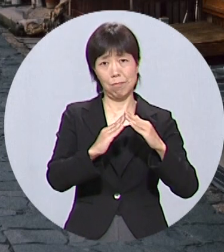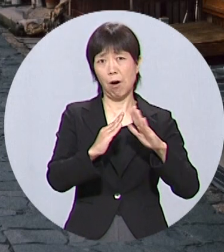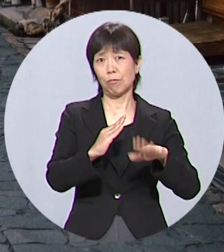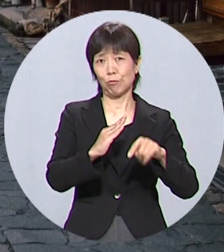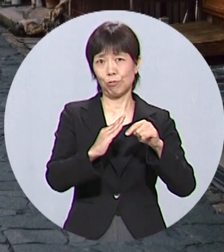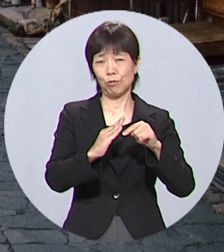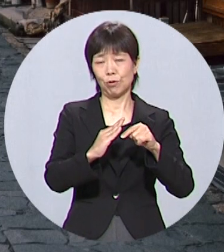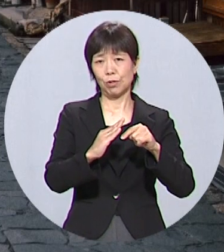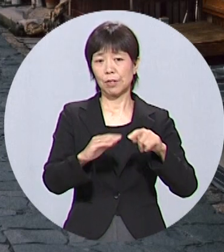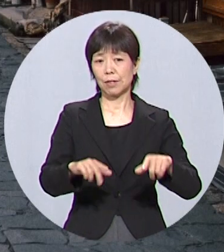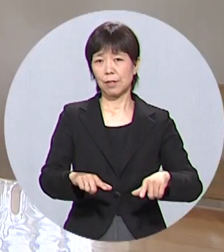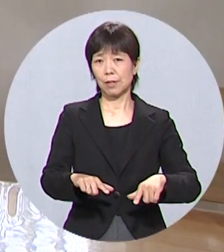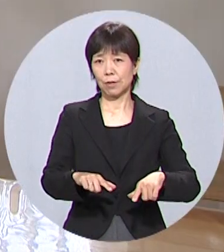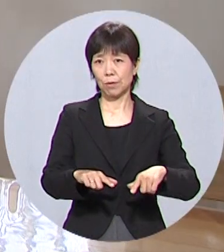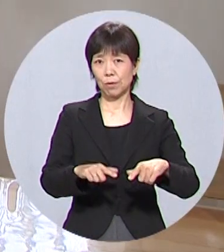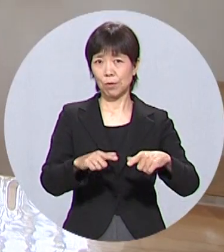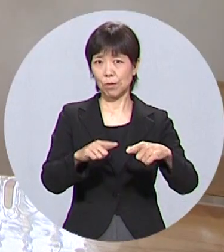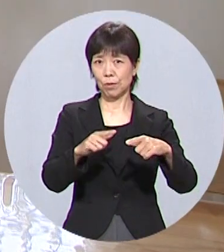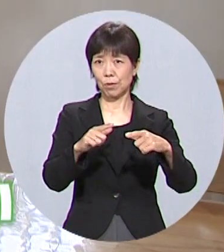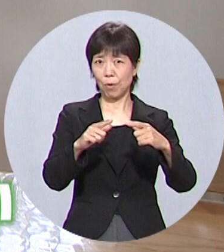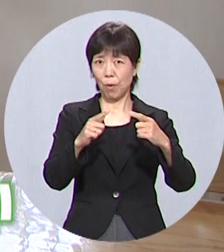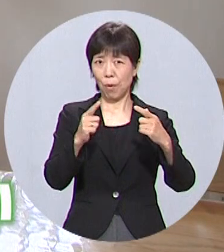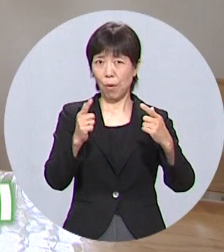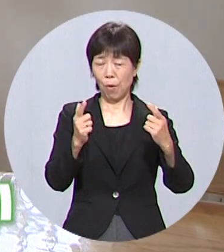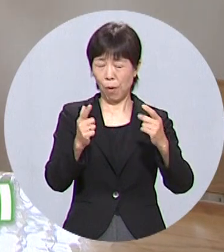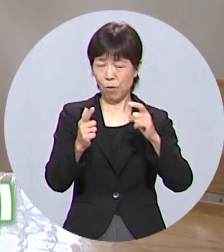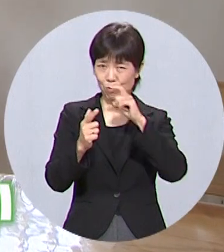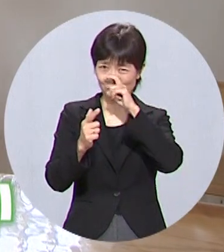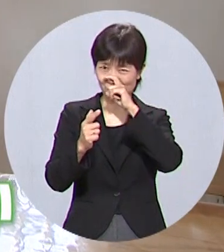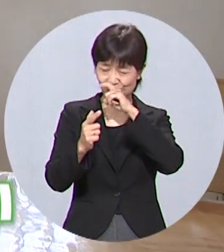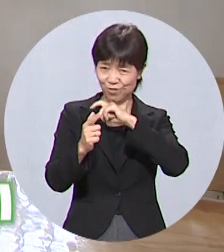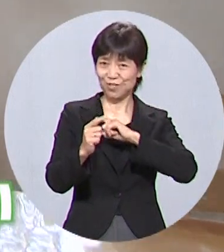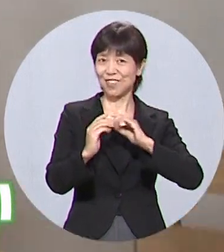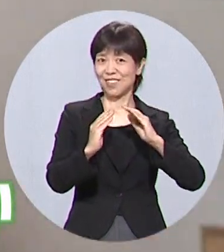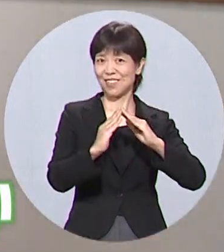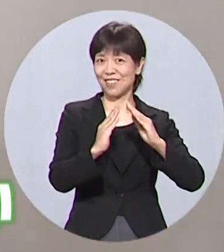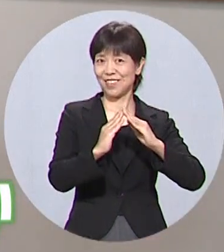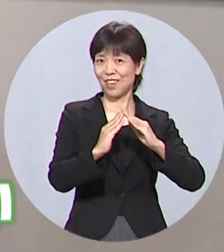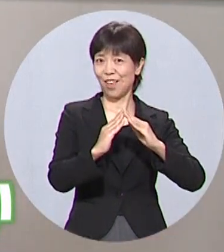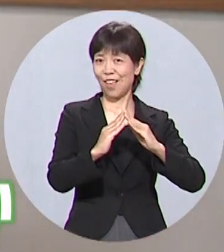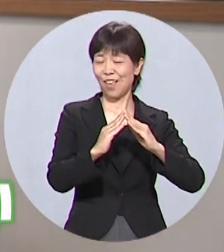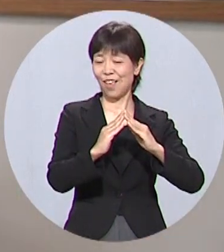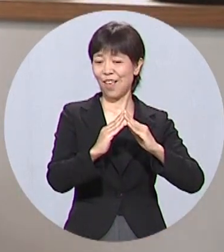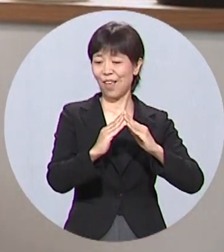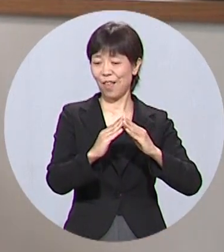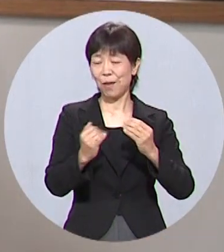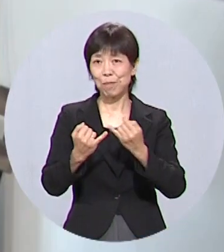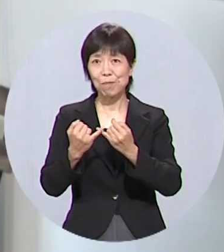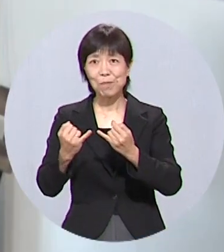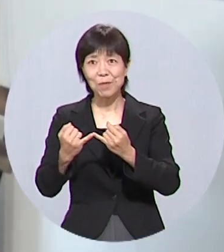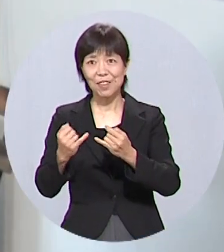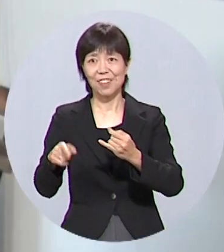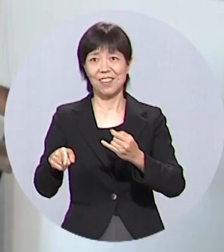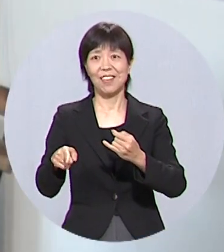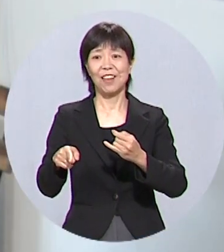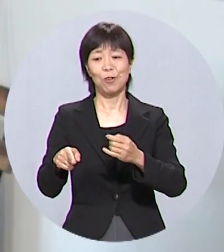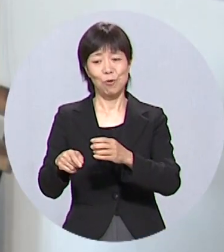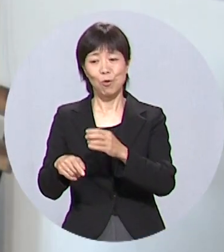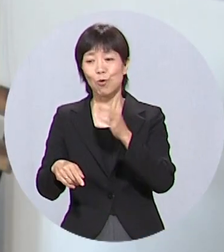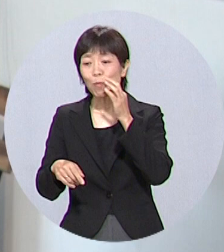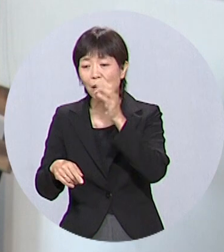か、この木造の、あ、築年数結構多いだろうな、かわいい。なんかこの梅